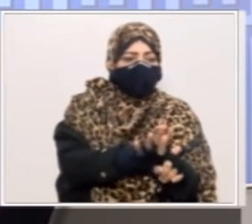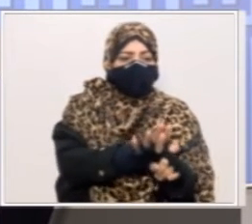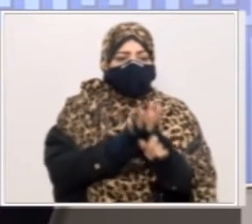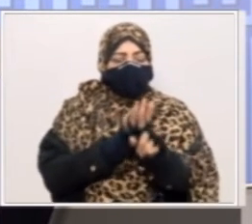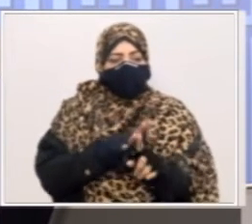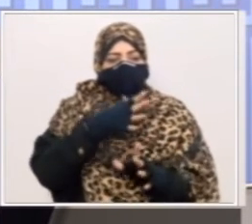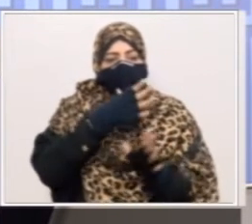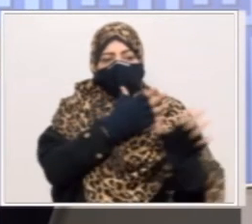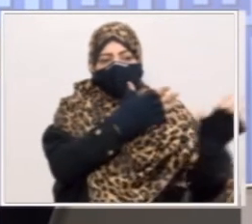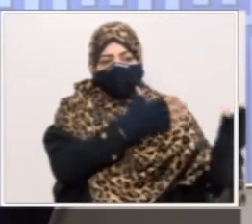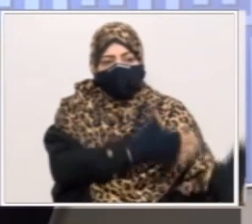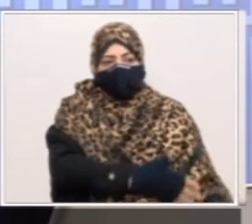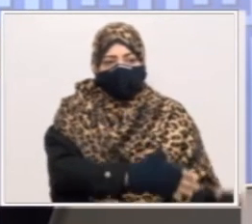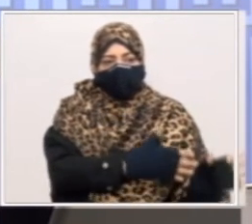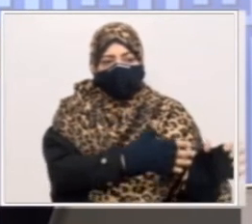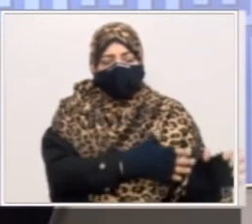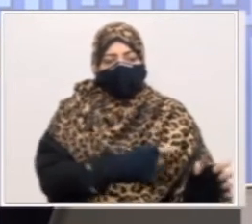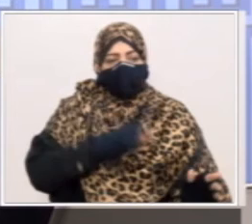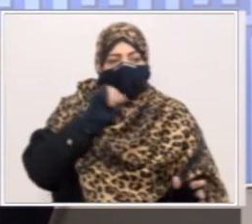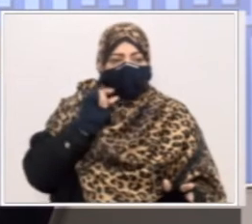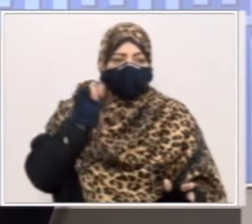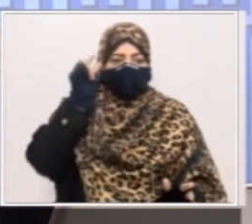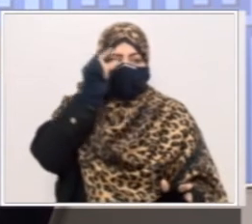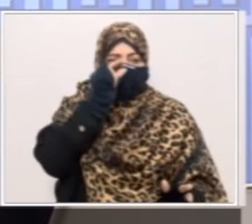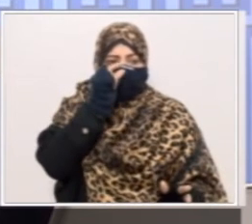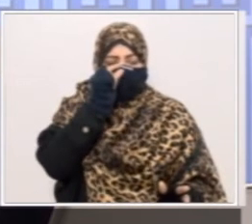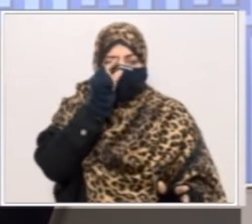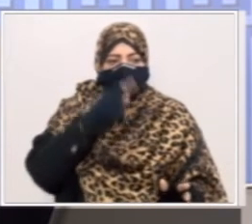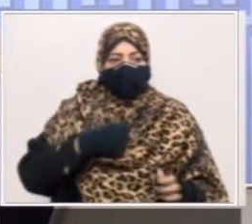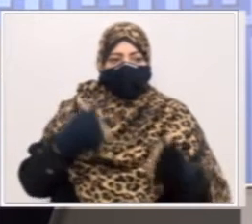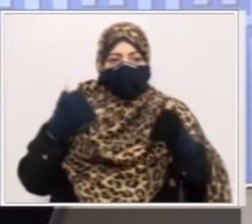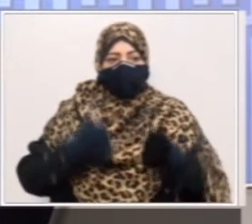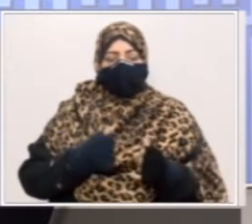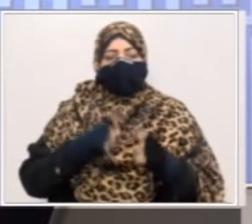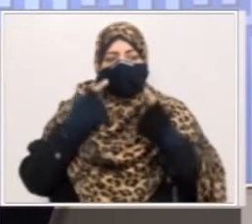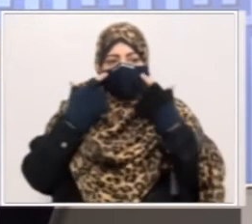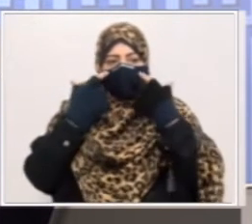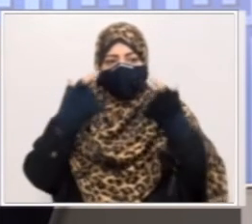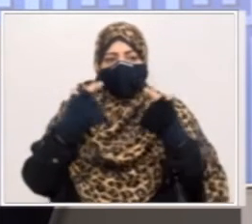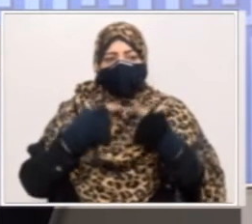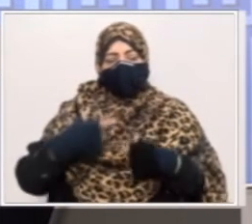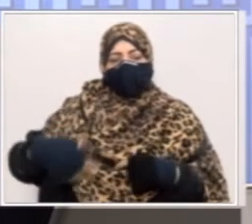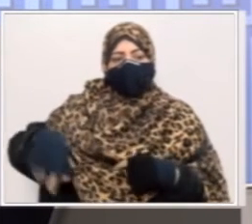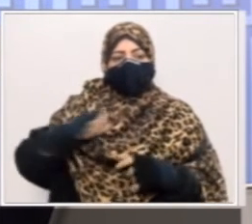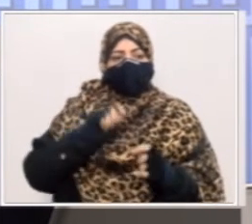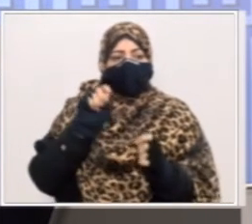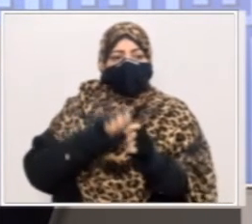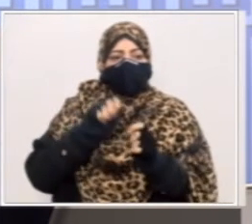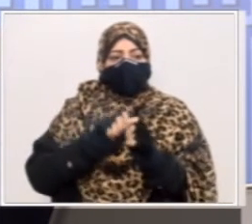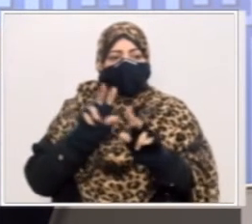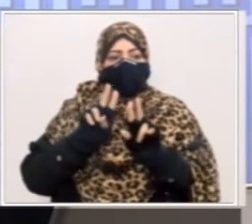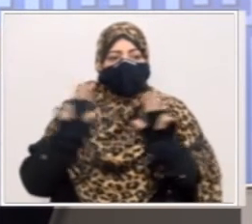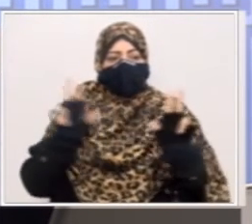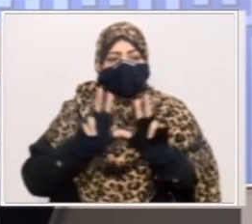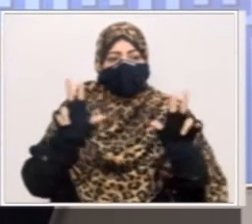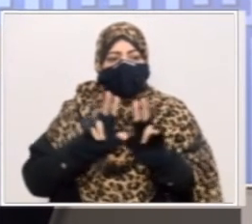الدين. أما بعد، أيها الإخوة المشاهدون الكرام على قناة التناصح، ومن كان معنا على المسموعات،